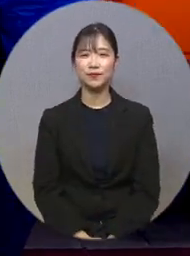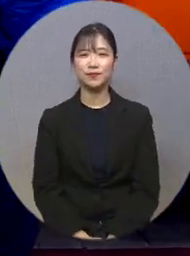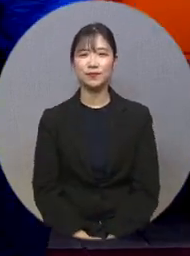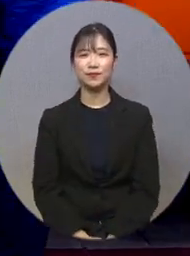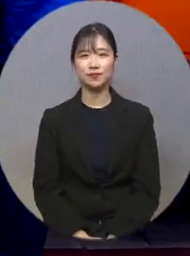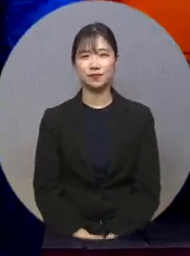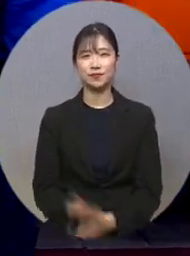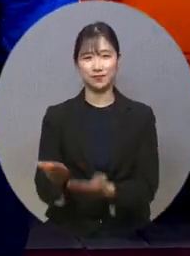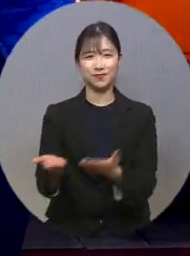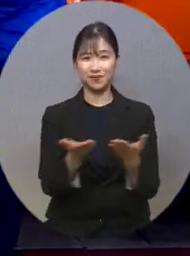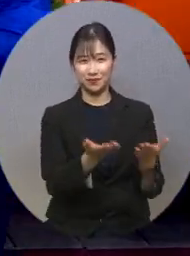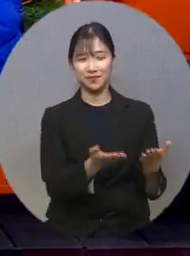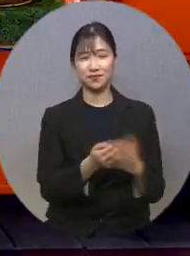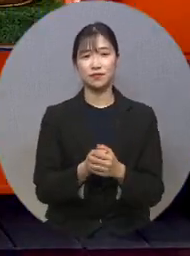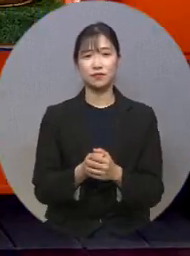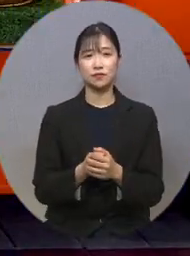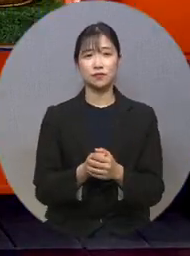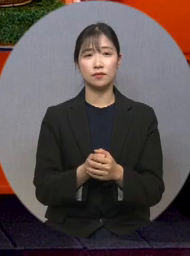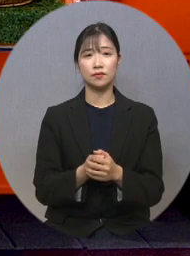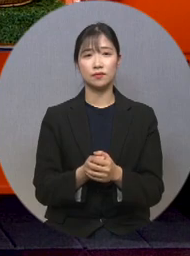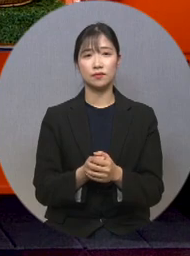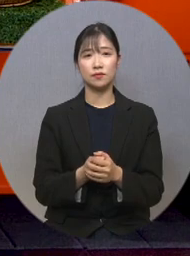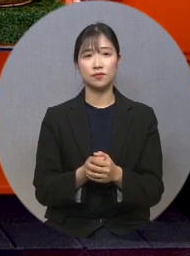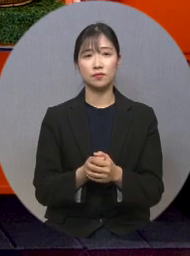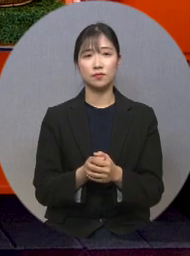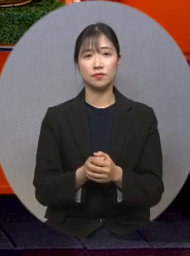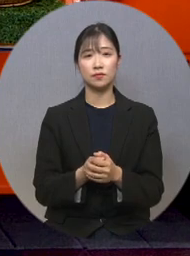자 이쪽으로 오시고요. 예. 어 아니 근데